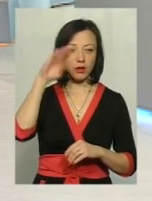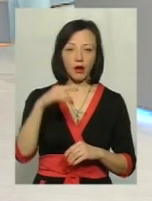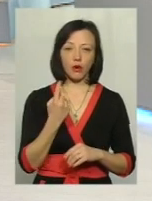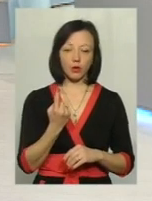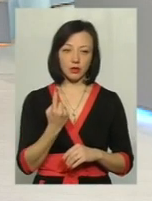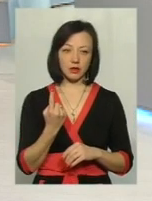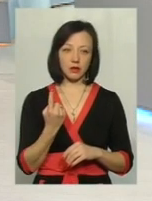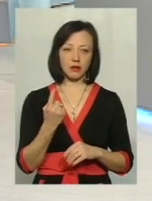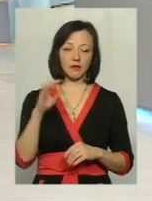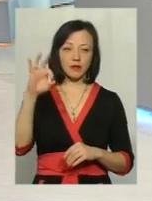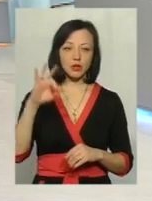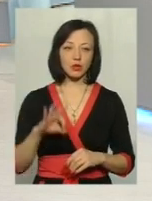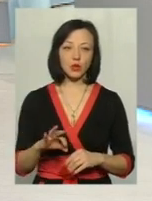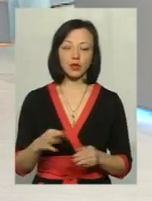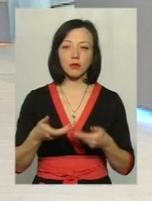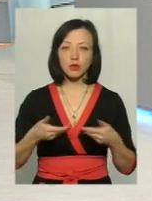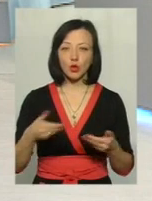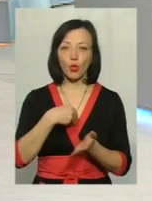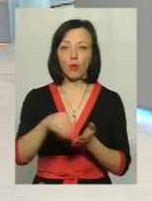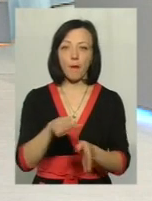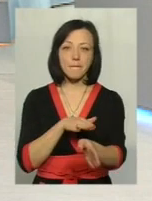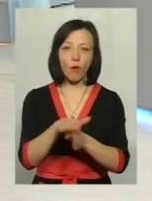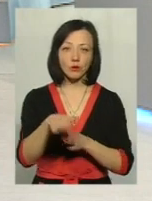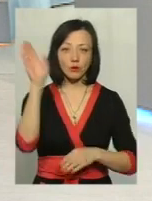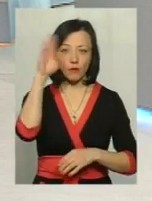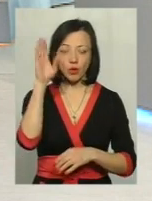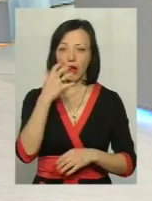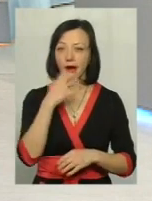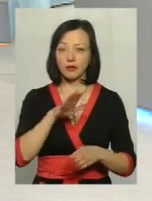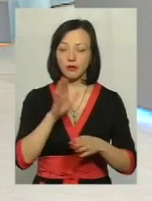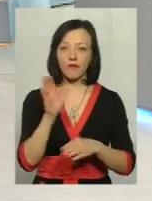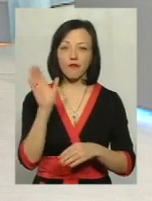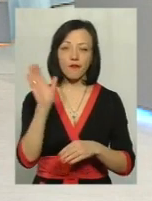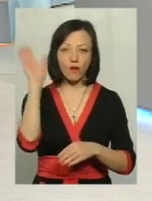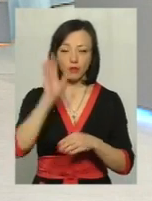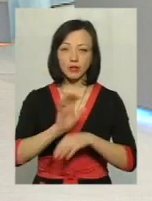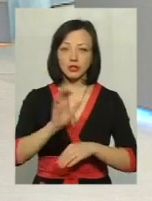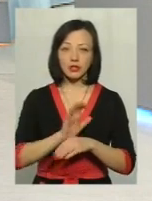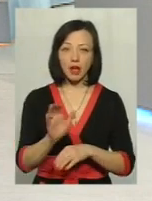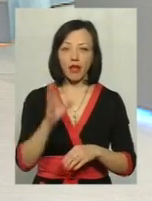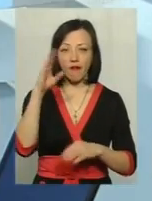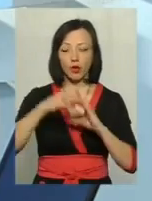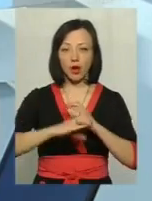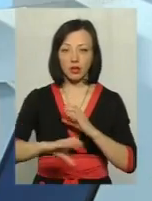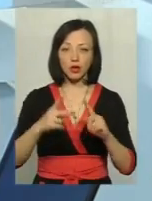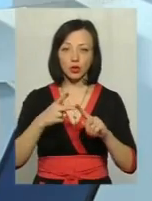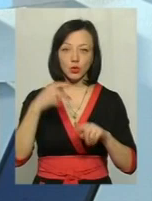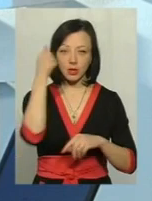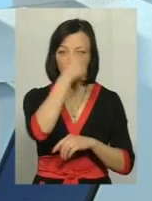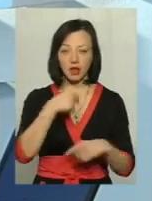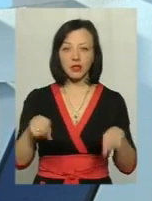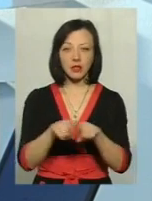1%, тому що ми сьогодні вже купуємо повністю воду і на гаряче водопостачання водоканалів вже от другий рік. І тому ну, теж витрати